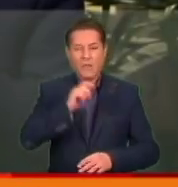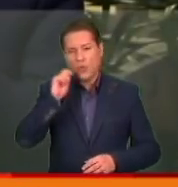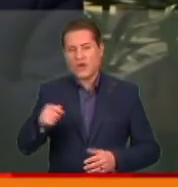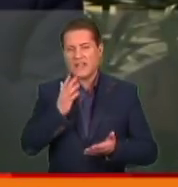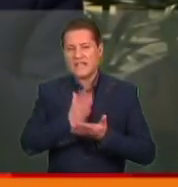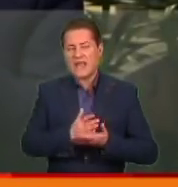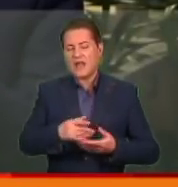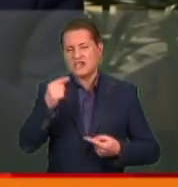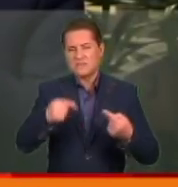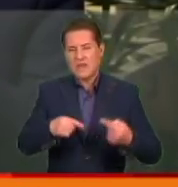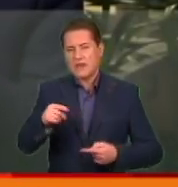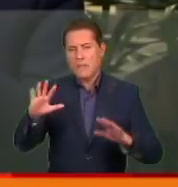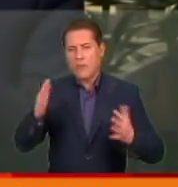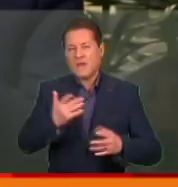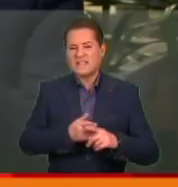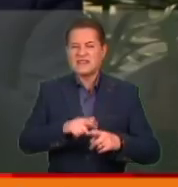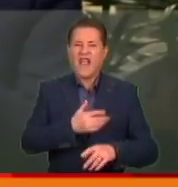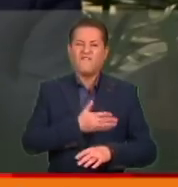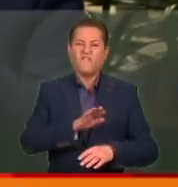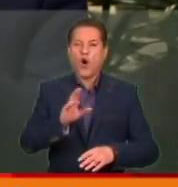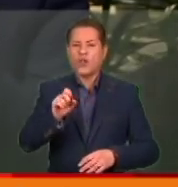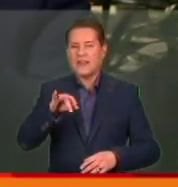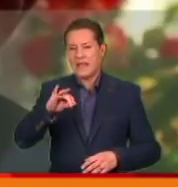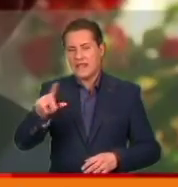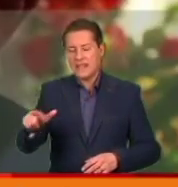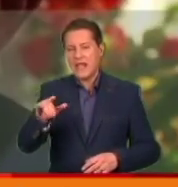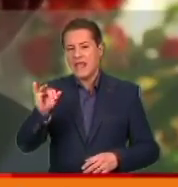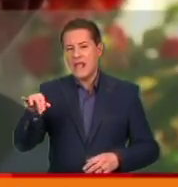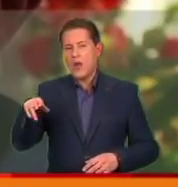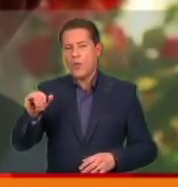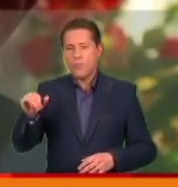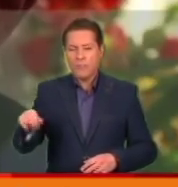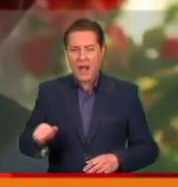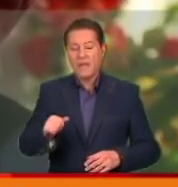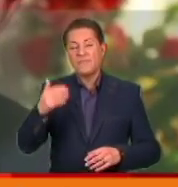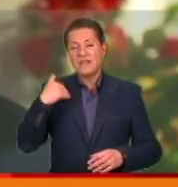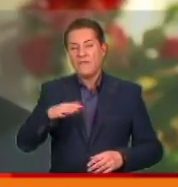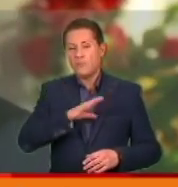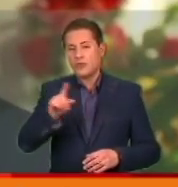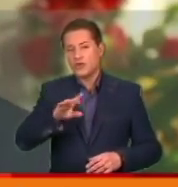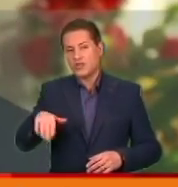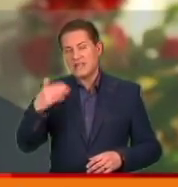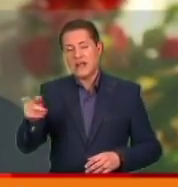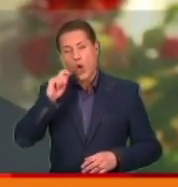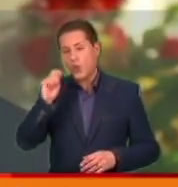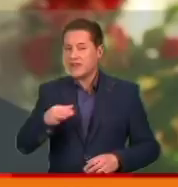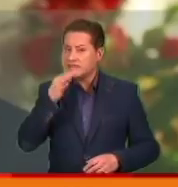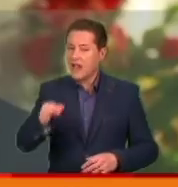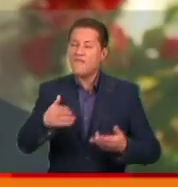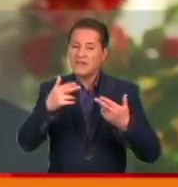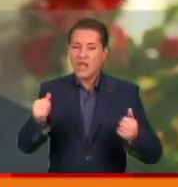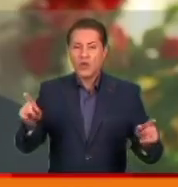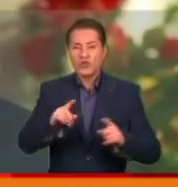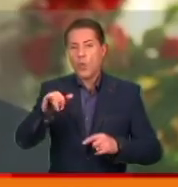один спірний момент нині. Це Волинь і антипольські акції УПА. Ніде не було так, щоб сторона українська сказала, визнаємо, що